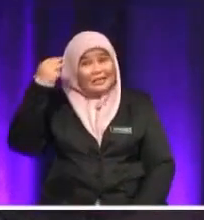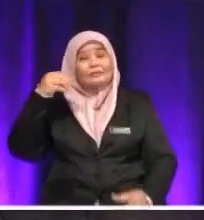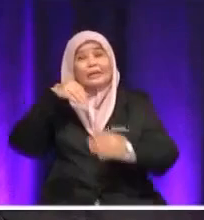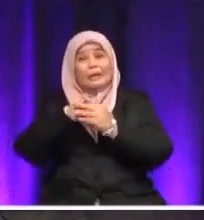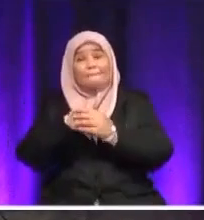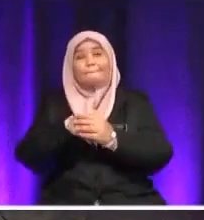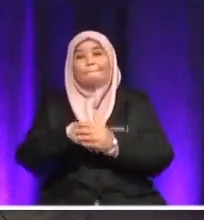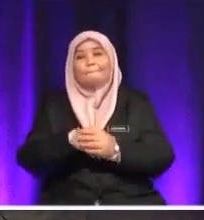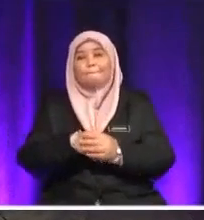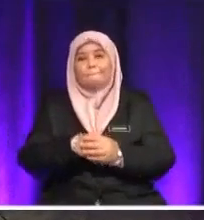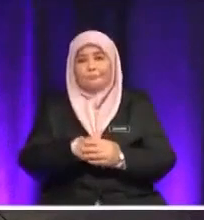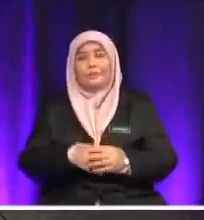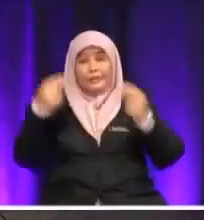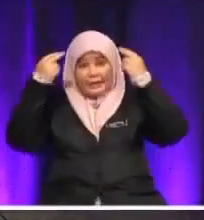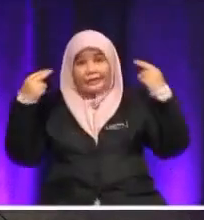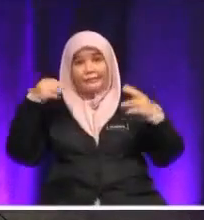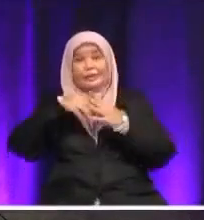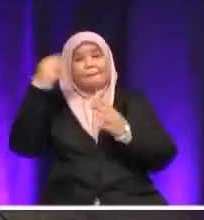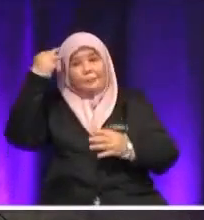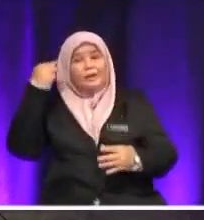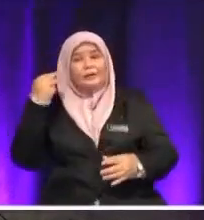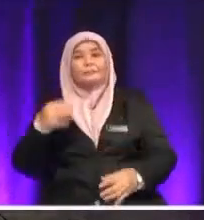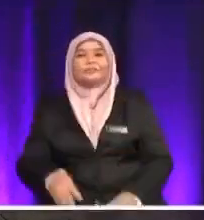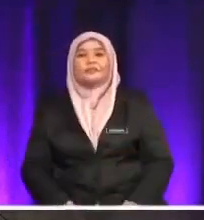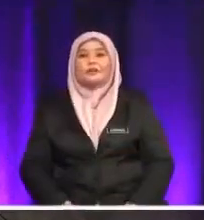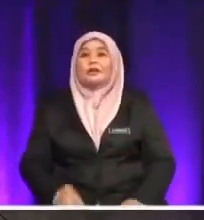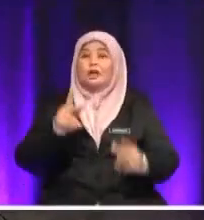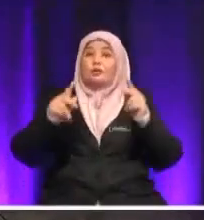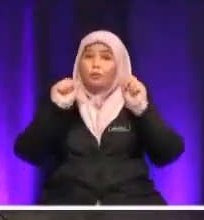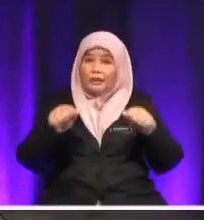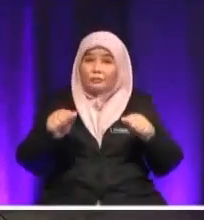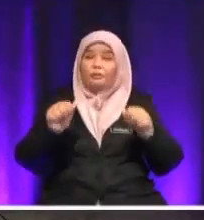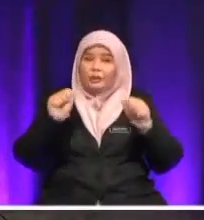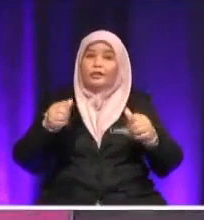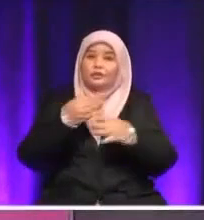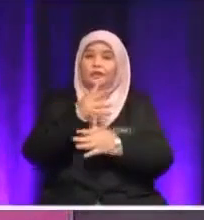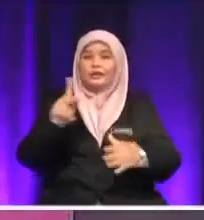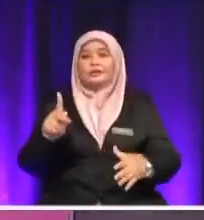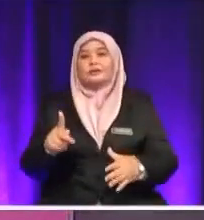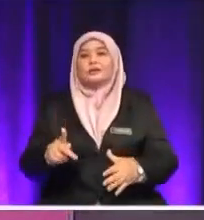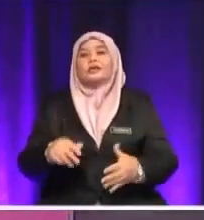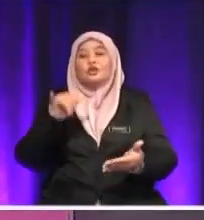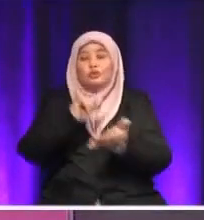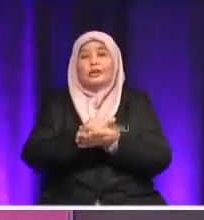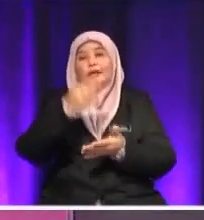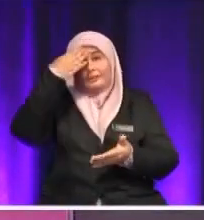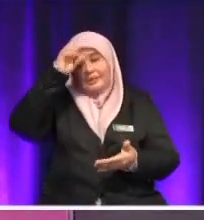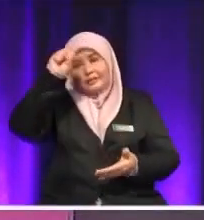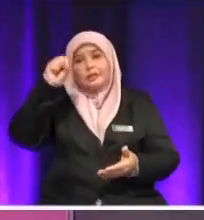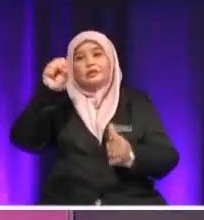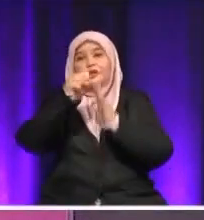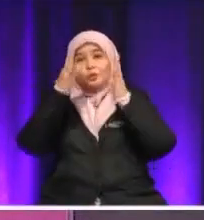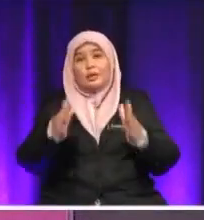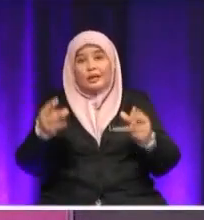dalam mahkamah tu. Jadi kalau hakim kata boleh, maka dia boleh diteruskan. Sebab itu ialah kebijaksanaan seorang